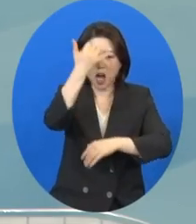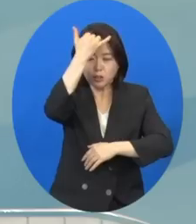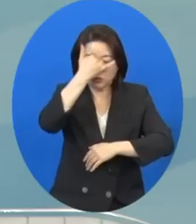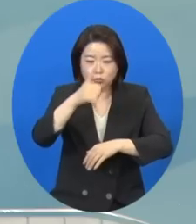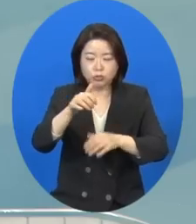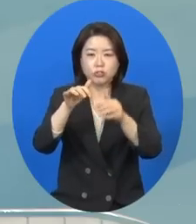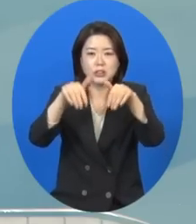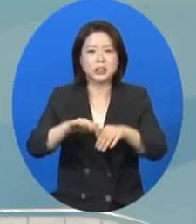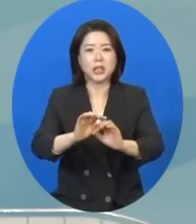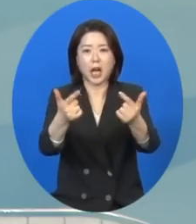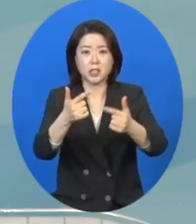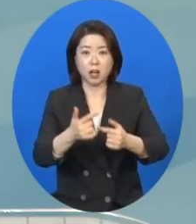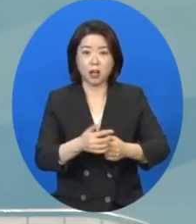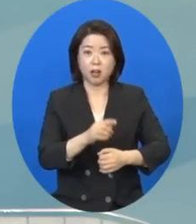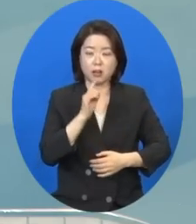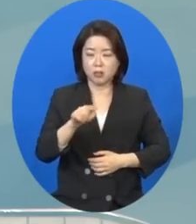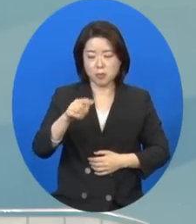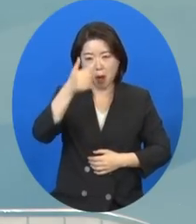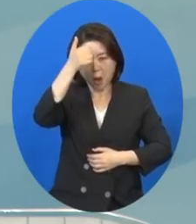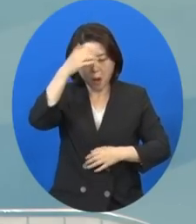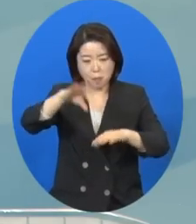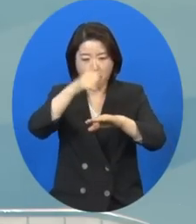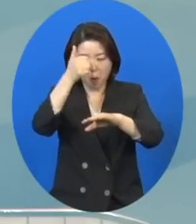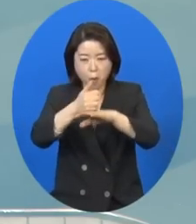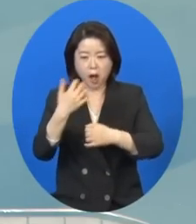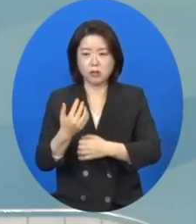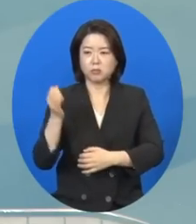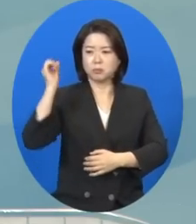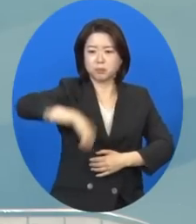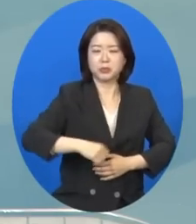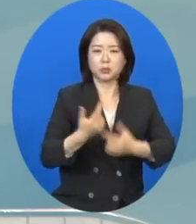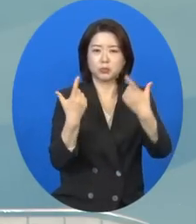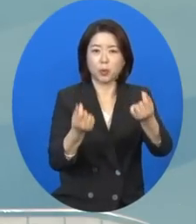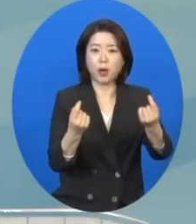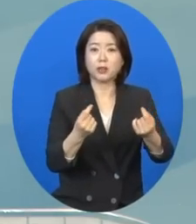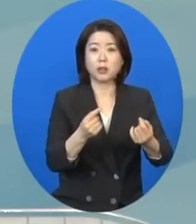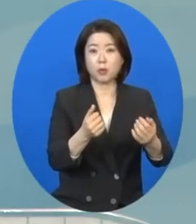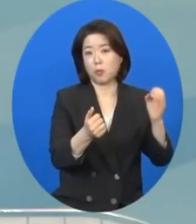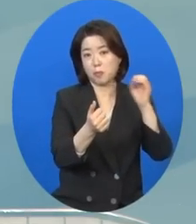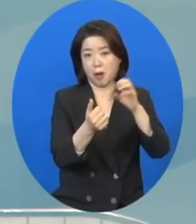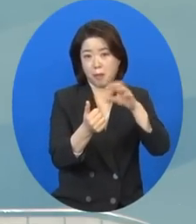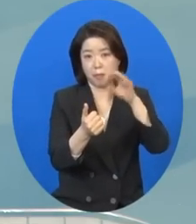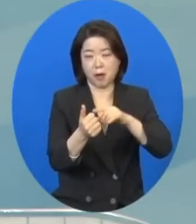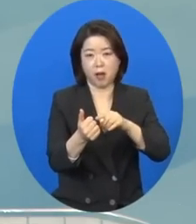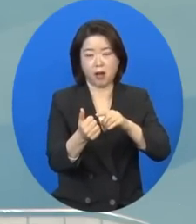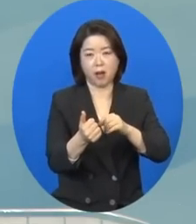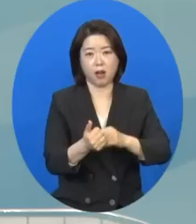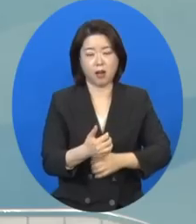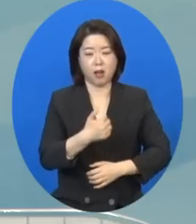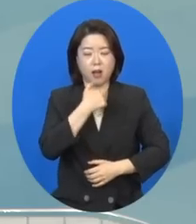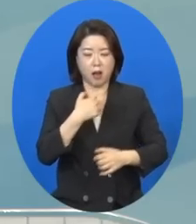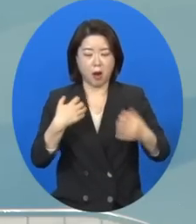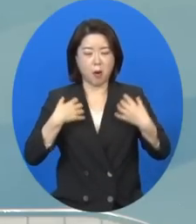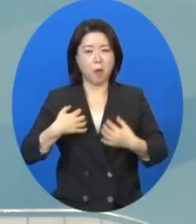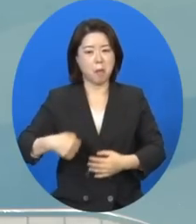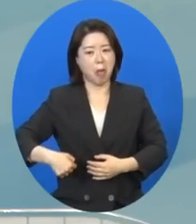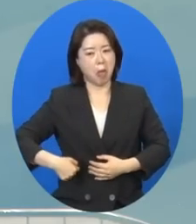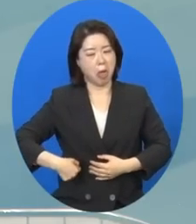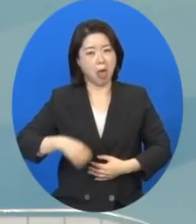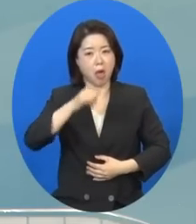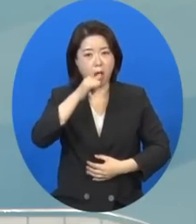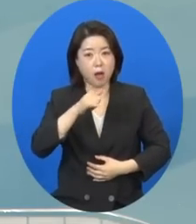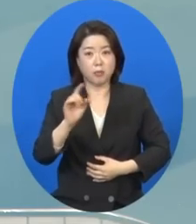것입니다 그렇게 되면 황제 폐하를 반역하는 것이라는 거죠이 빌라도의 약점이 있었어요 바로